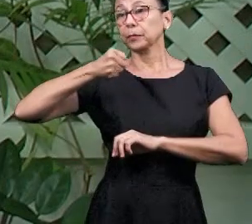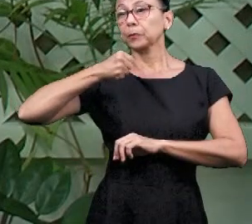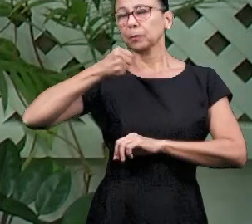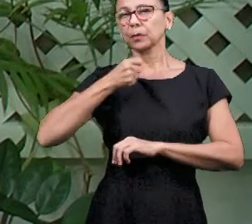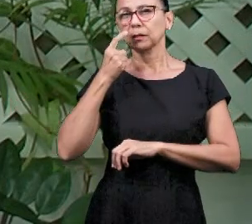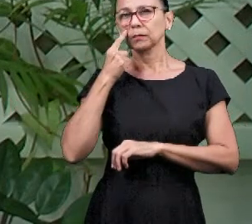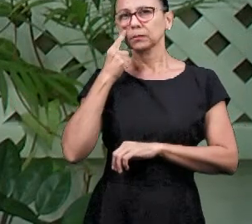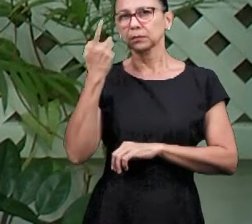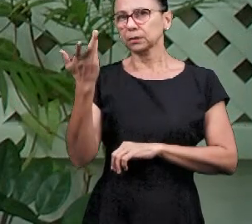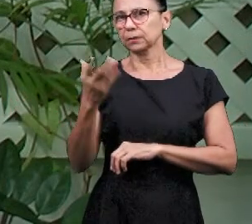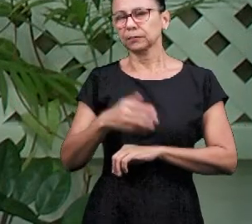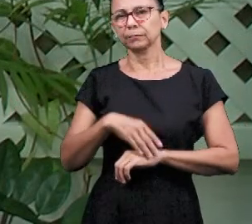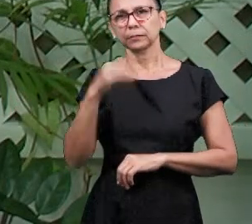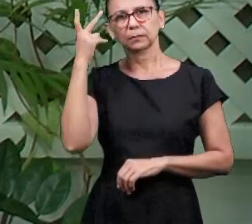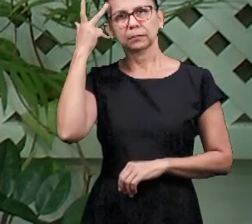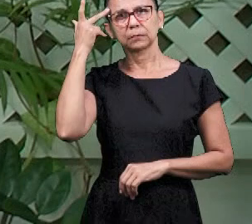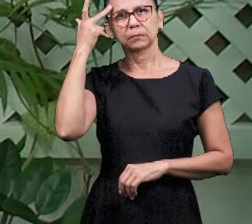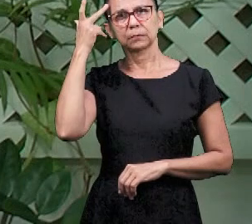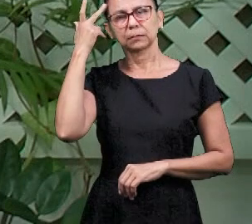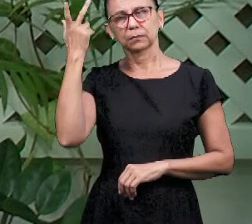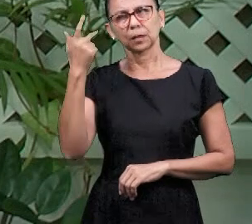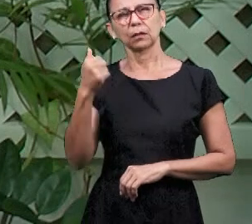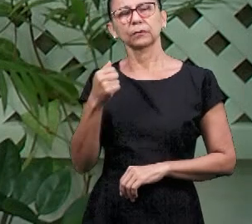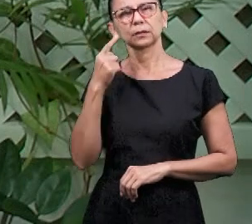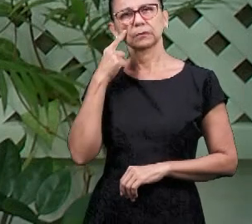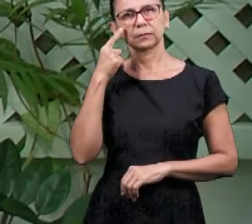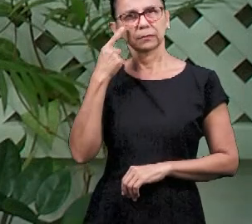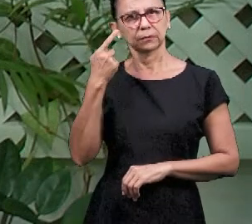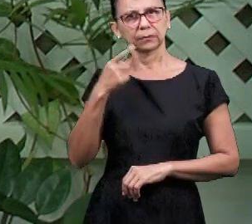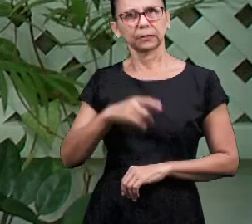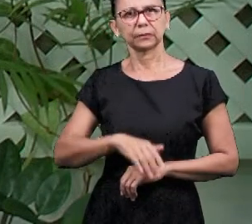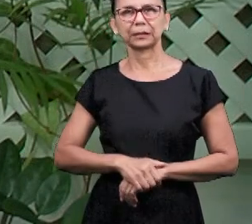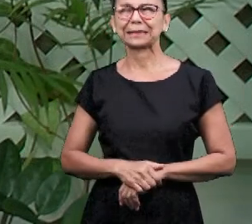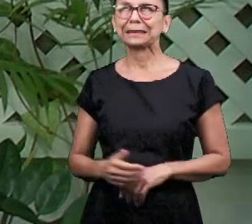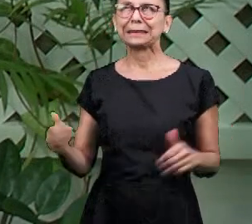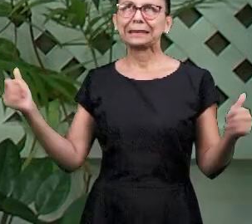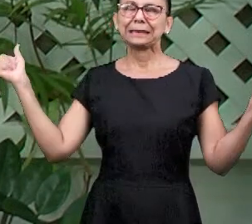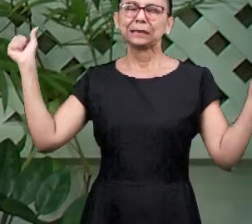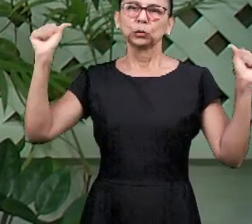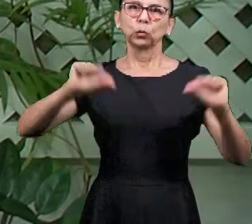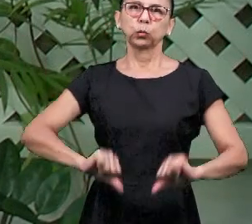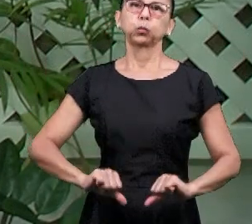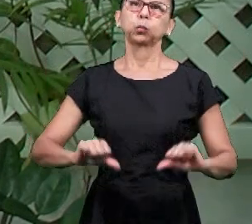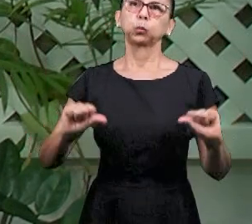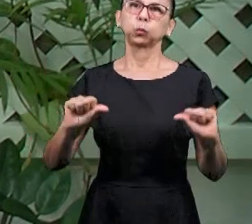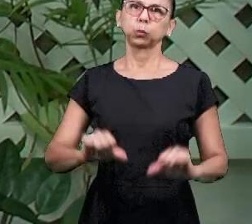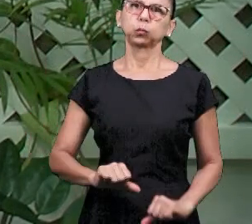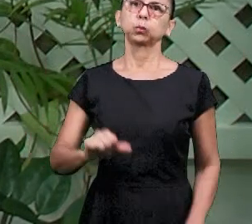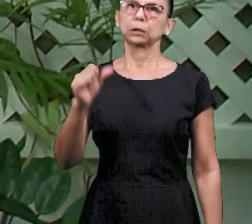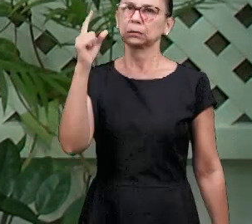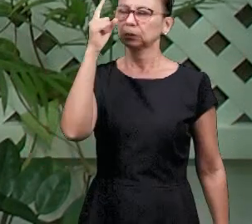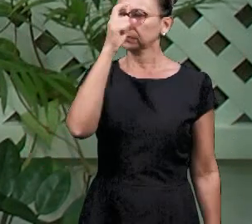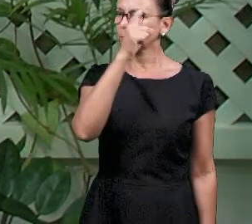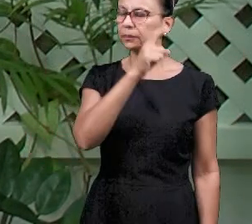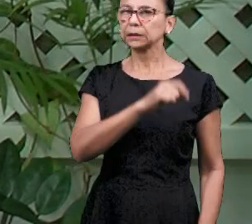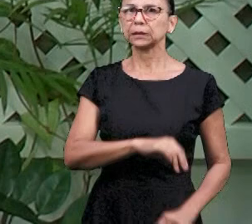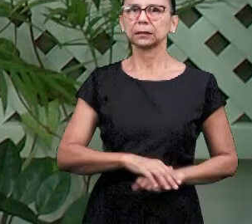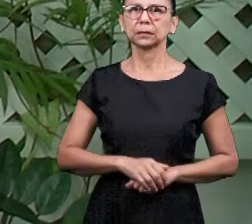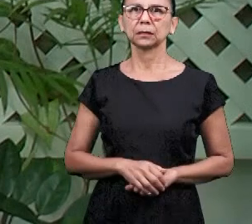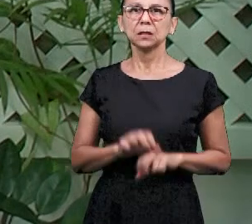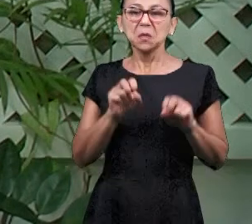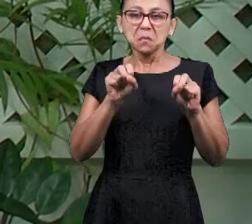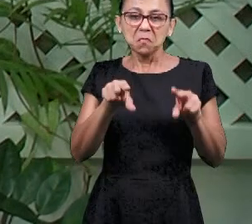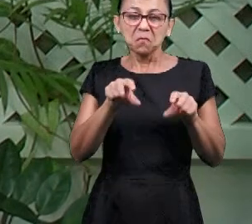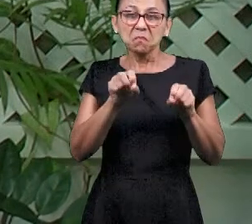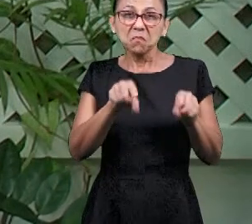rappelant nos frères et sœurs tout de suite ce qui se passe parmi nous. Avant d'entrer dans le sujet, qu'est-ce